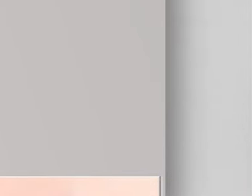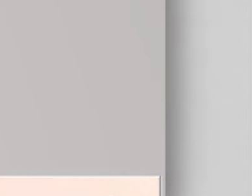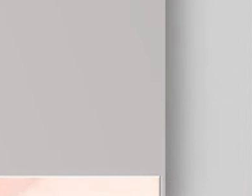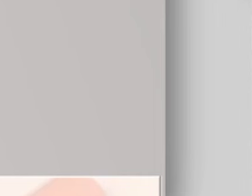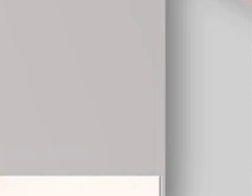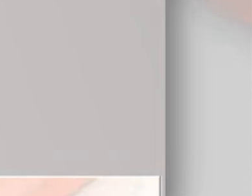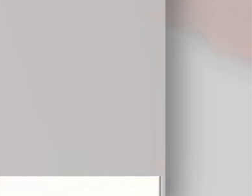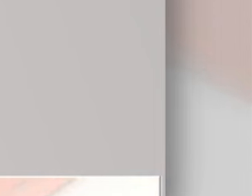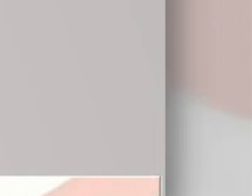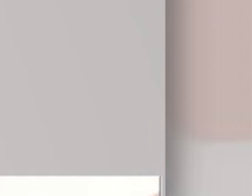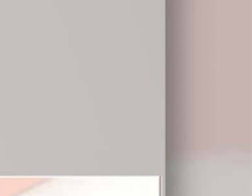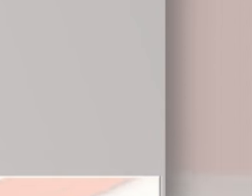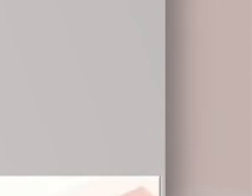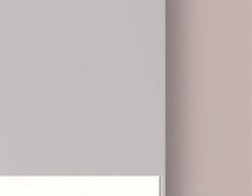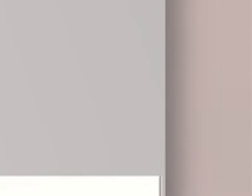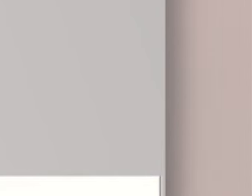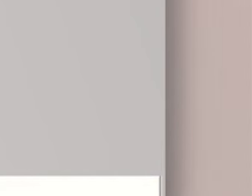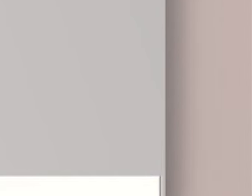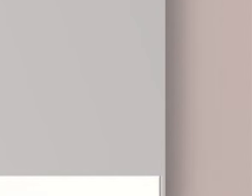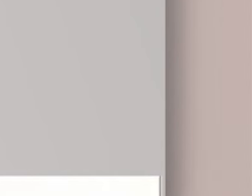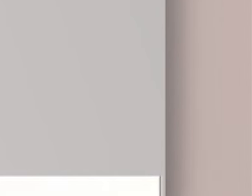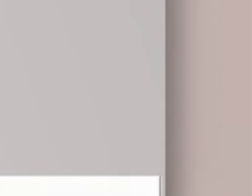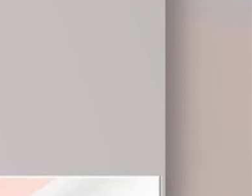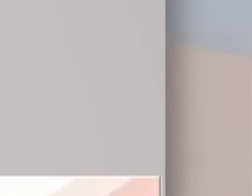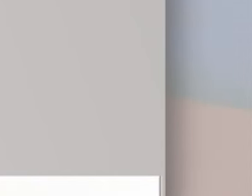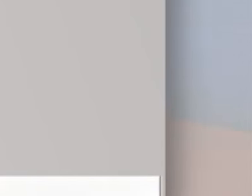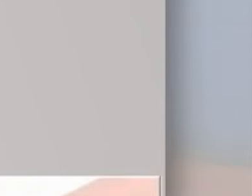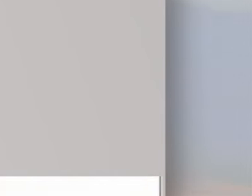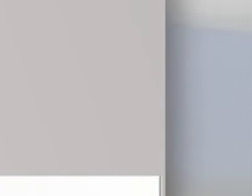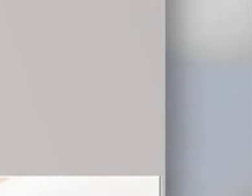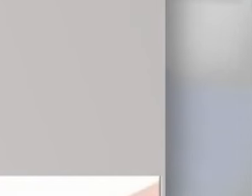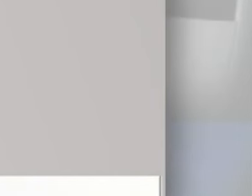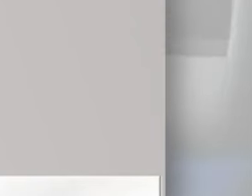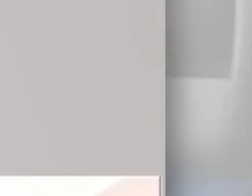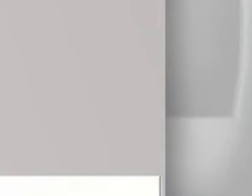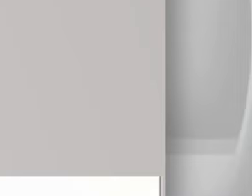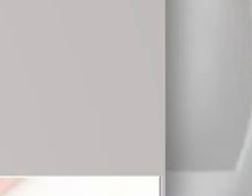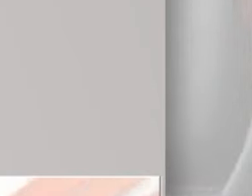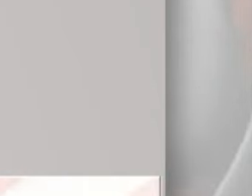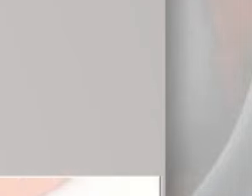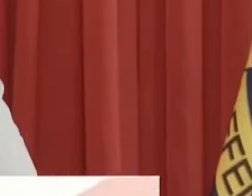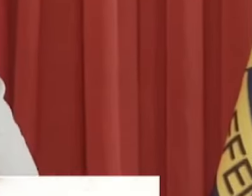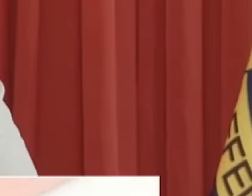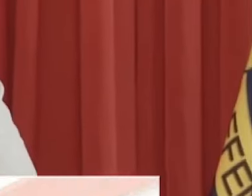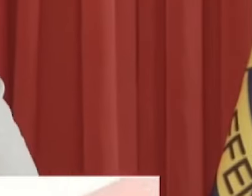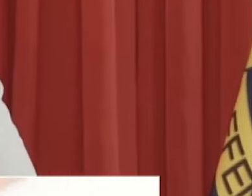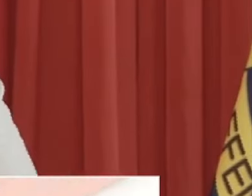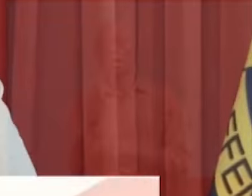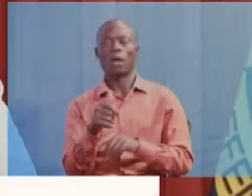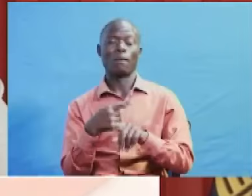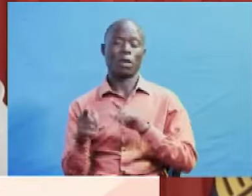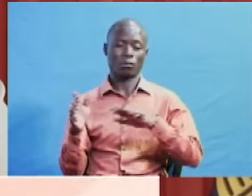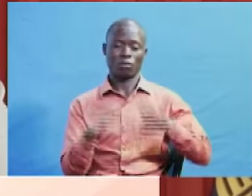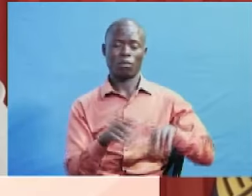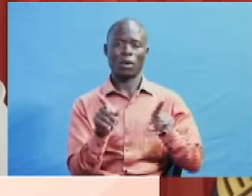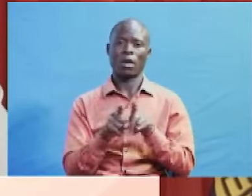mbolea gushi, na kujiuzulu kwa Rais Ruto na wabunge wanaomuunga mkono miongoni mwa matakwa mengine. Hata hivyo,